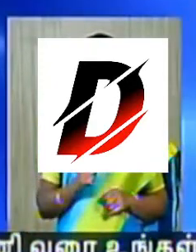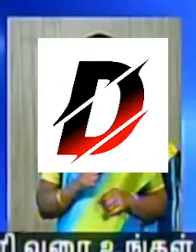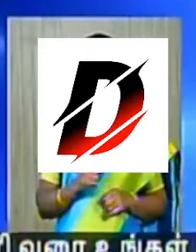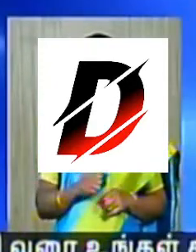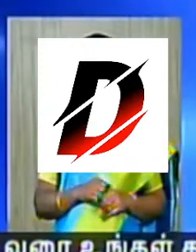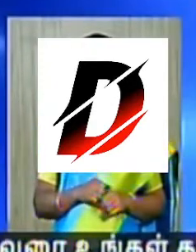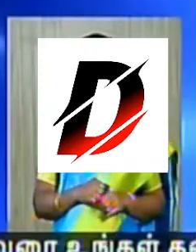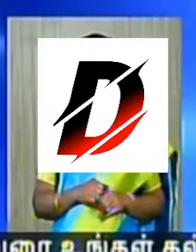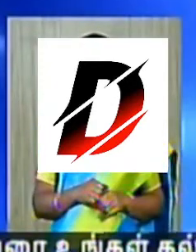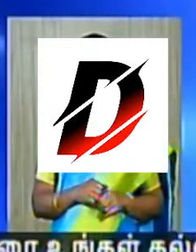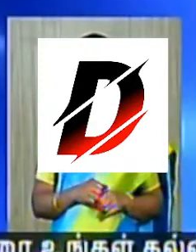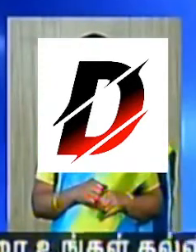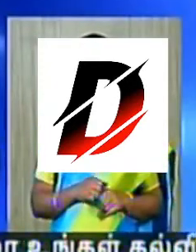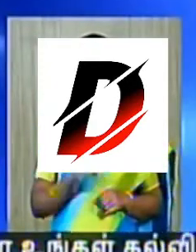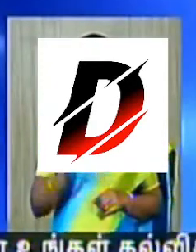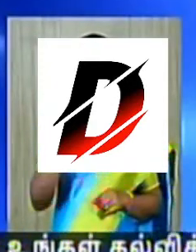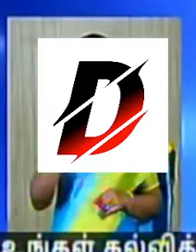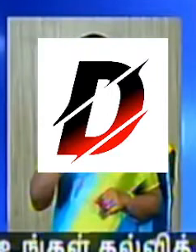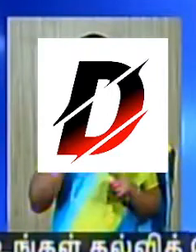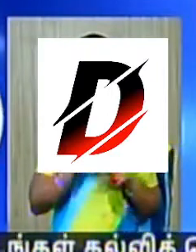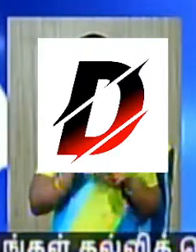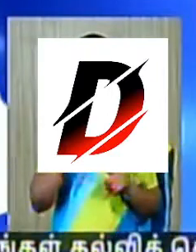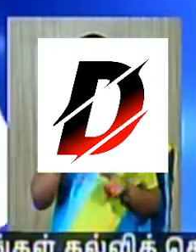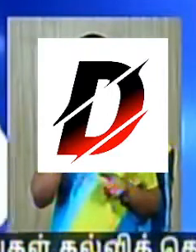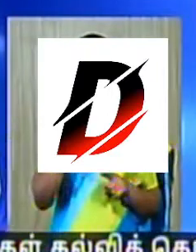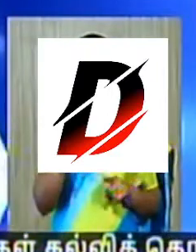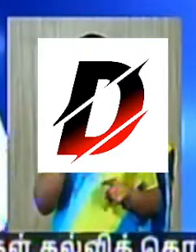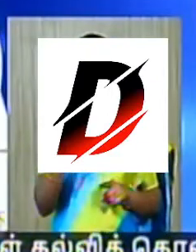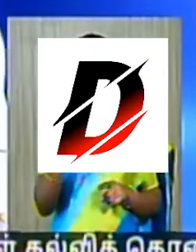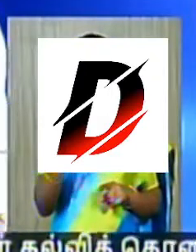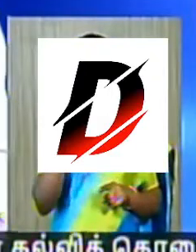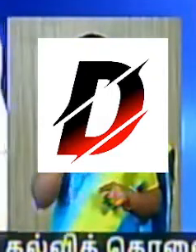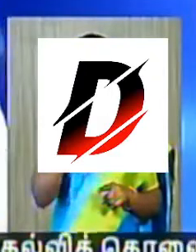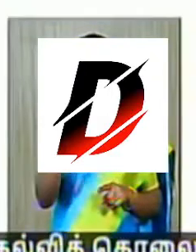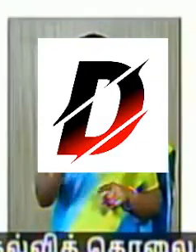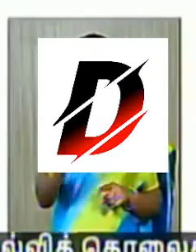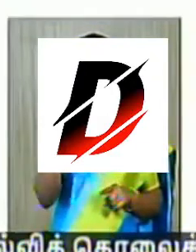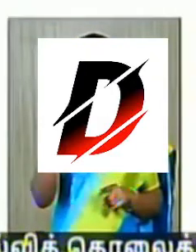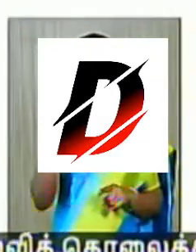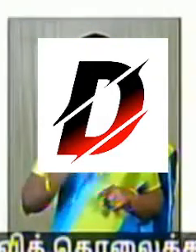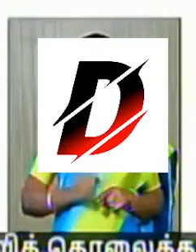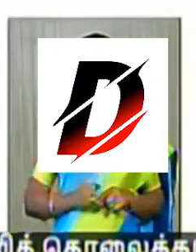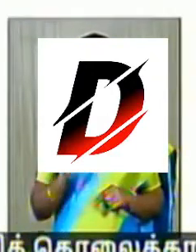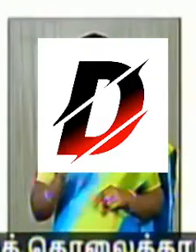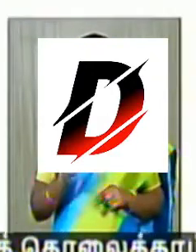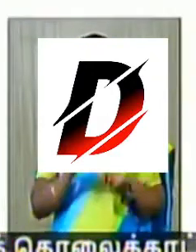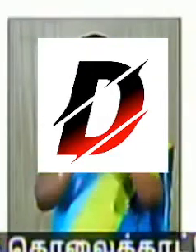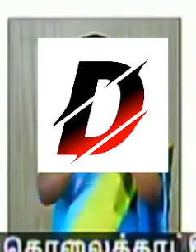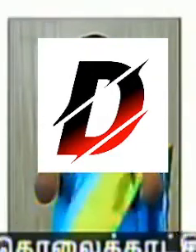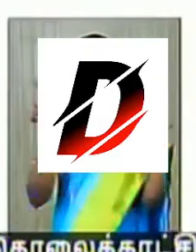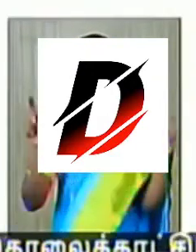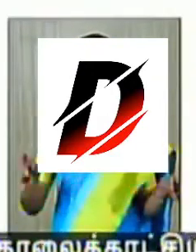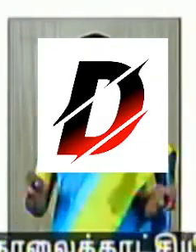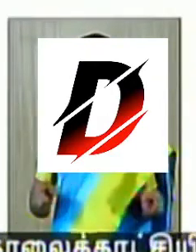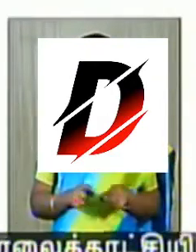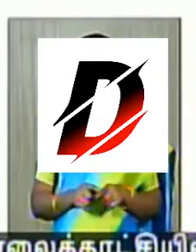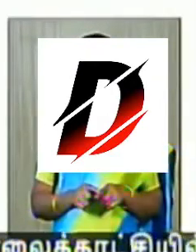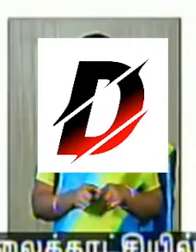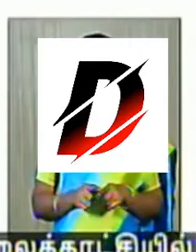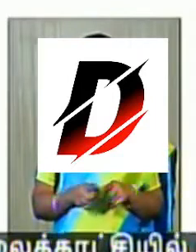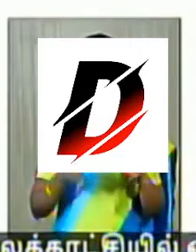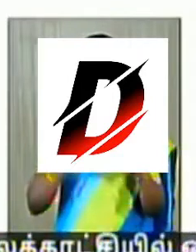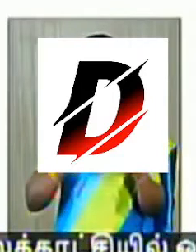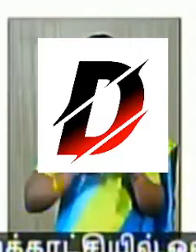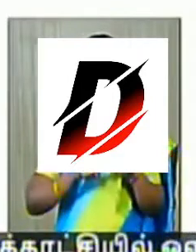பண்ணணும் கேட்டிங்கன்னா, டூ எக்ஸ் ஸ்கொயர் கண்டுபிடிக்கணும். டூ எக்ஸ் ஸ்கொயர் எப்படி கண்டுபிடிப்பீங்க, எக்ஸ் நம்பர்